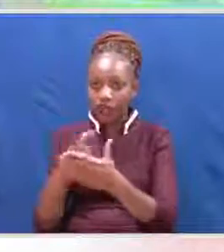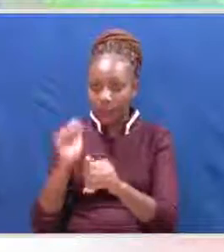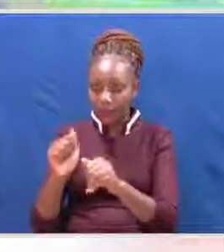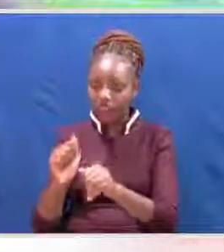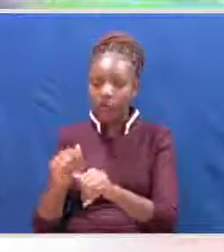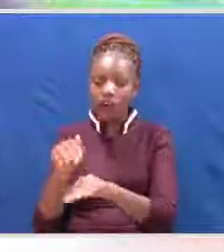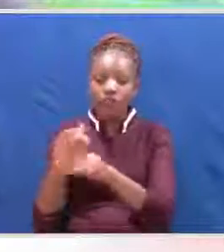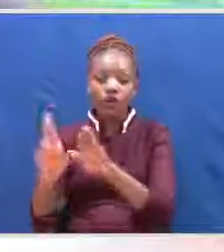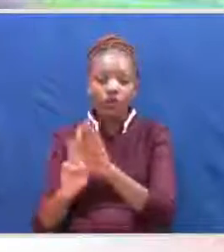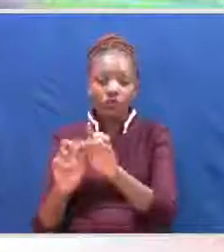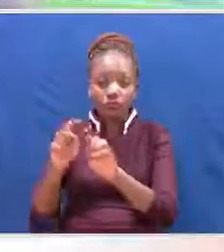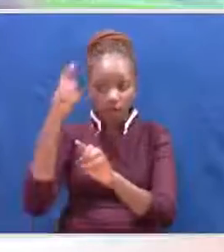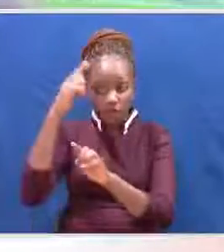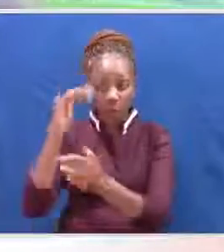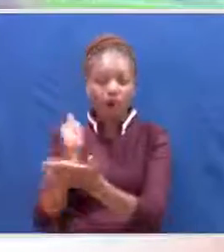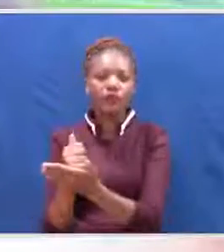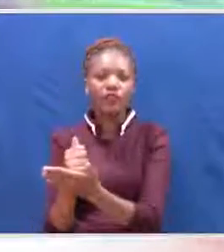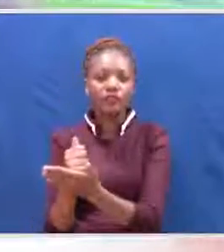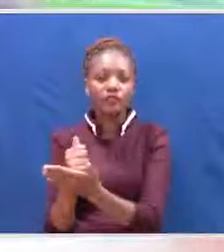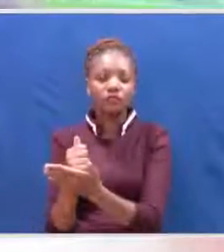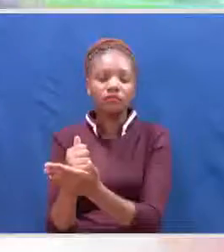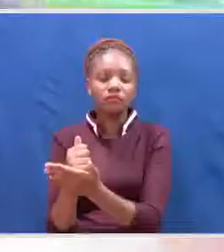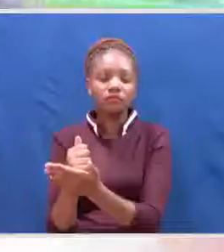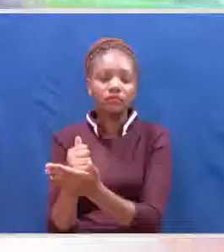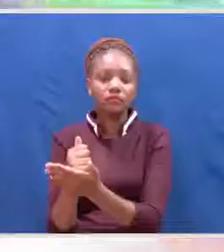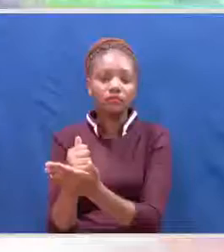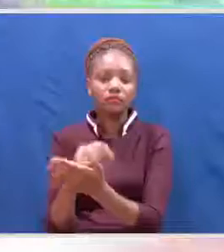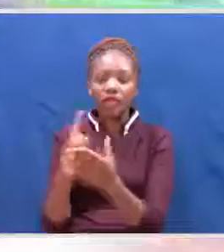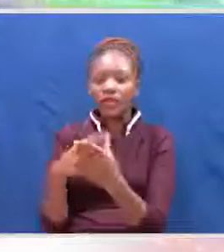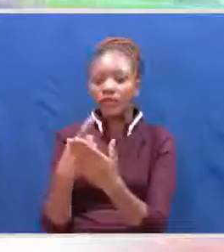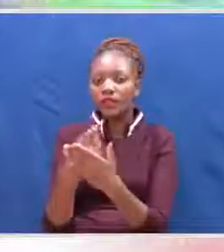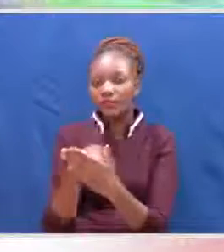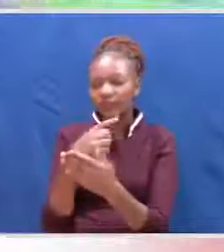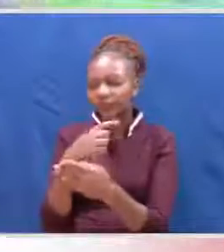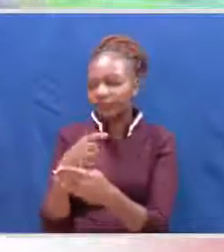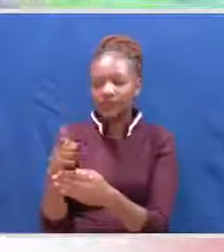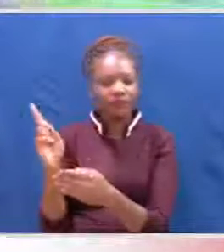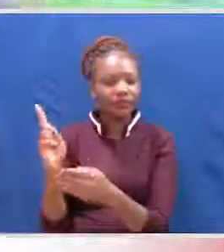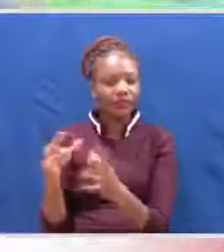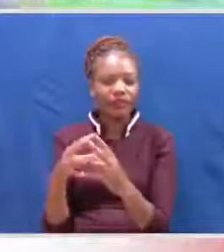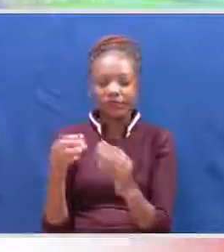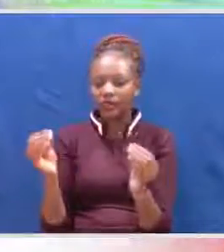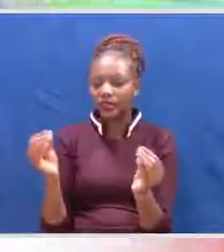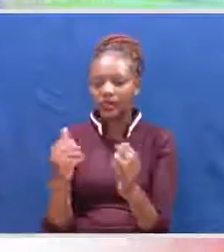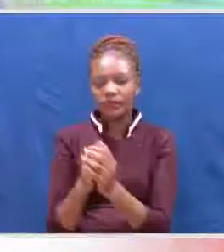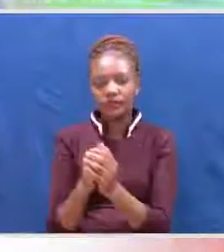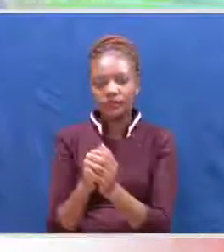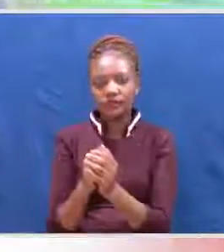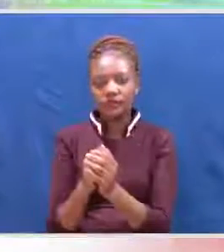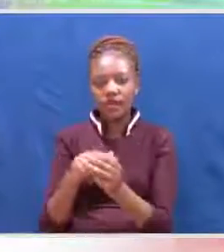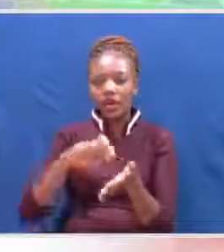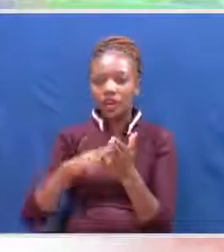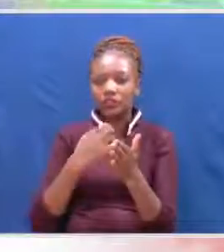ofisi. Juu pia ni mfanyikazi anatetea kazi yake. So mimi niliweka tu kando hivyo. So vile nilionatamia contract yangu